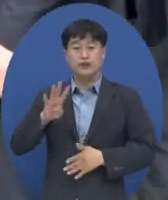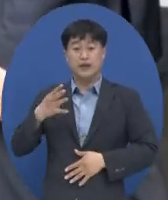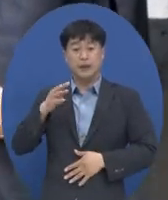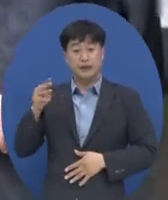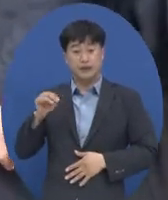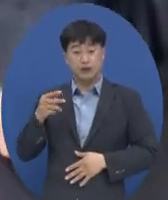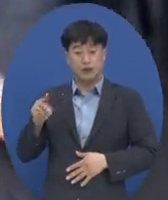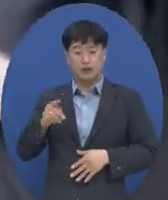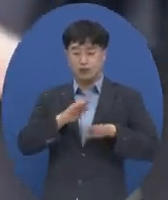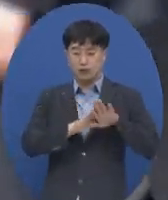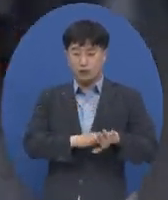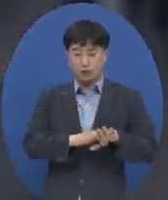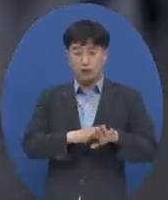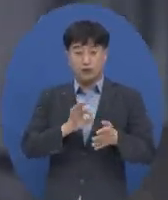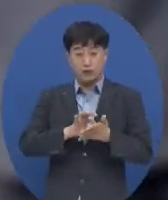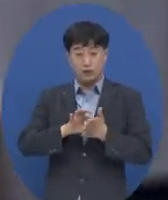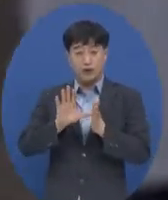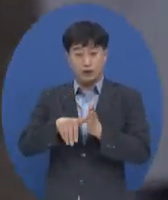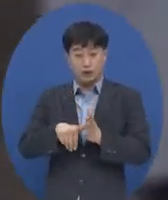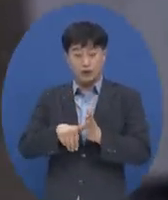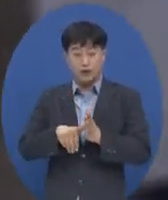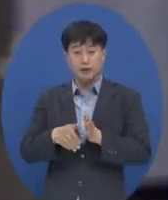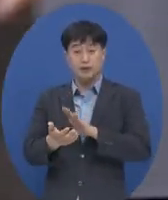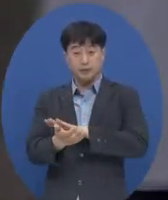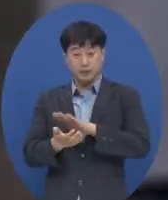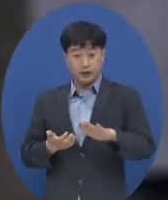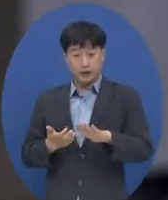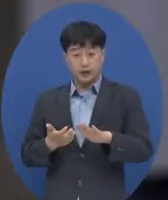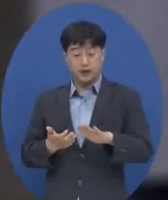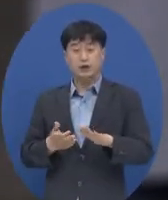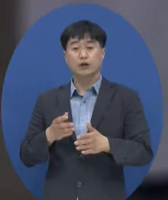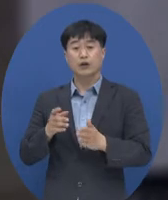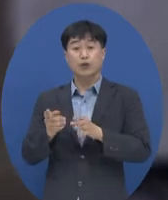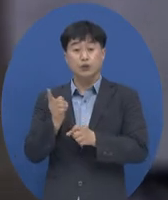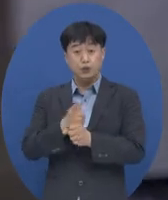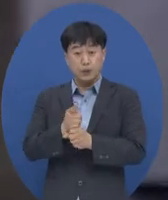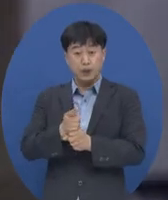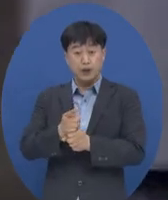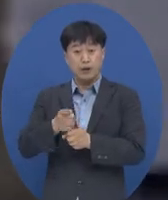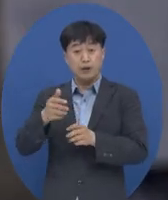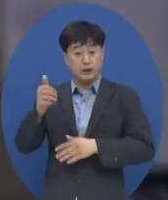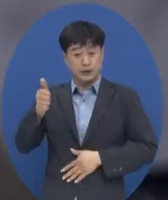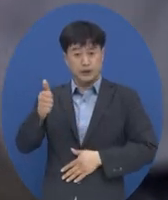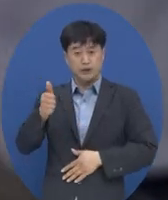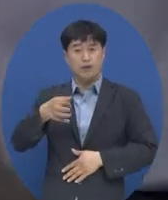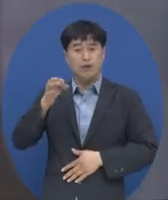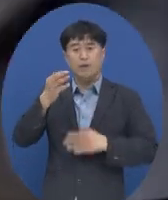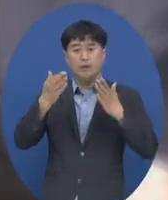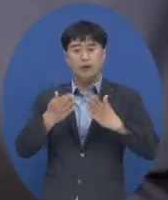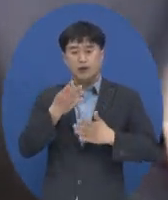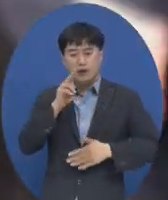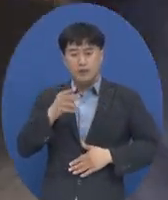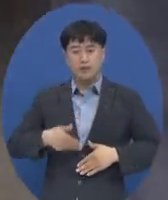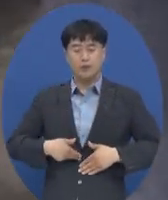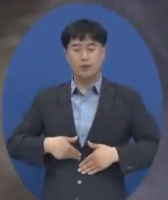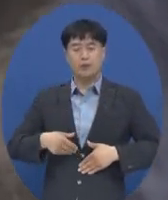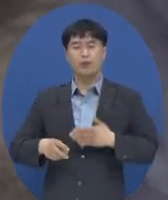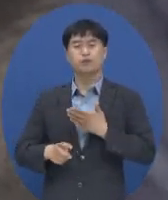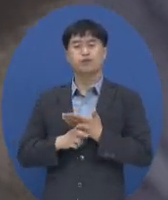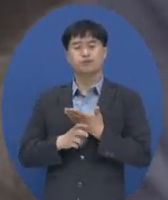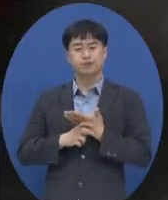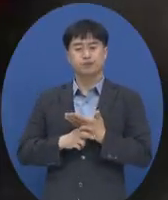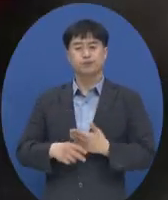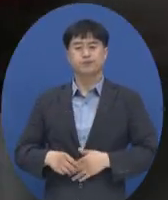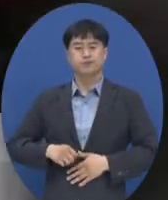400리터 이상을 저장 취급할 경우엔 사전에 관할 소방서장의 허가를 받아야 하지만 이곳 역시 규정을 어겼습니다.